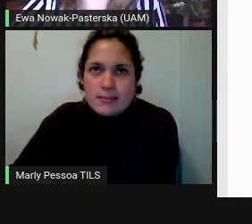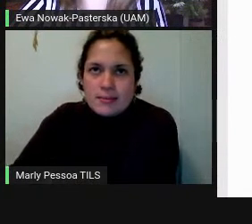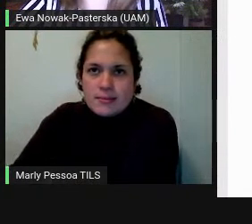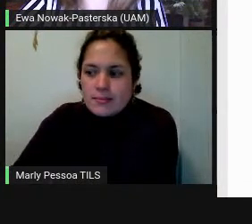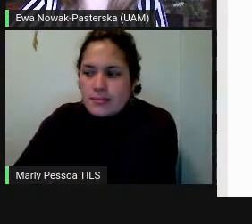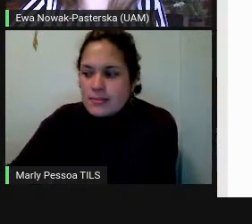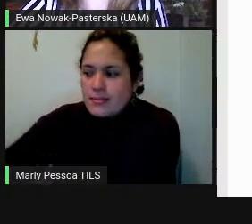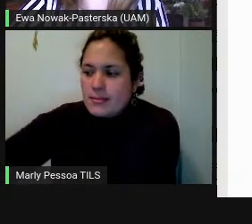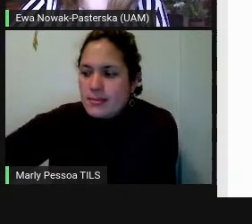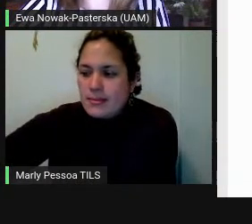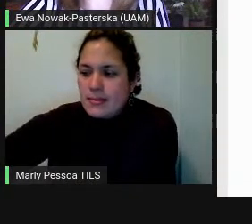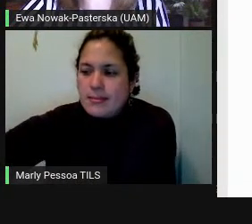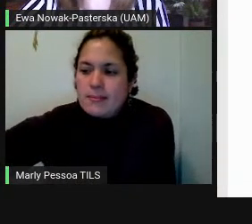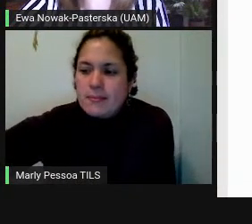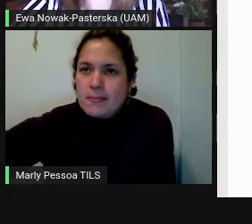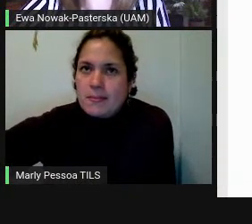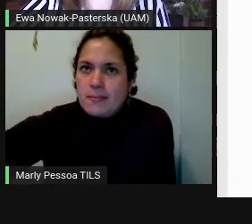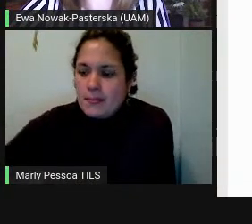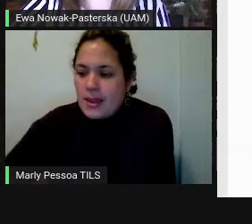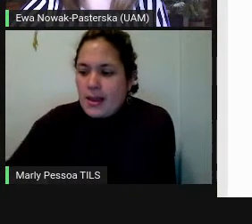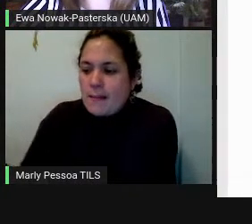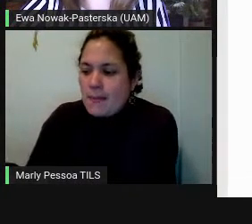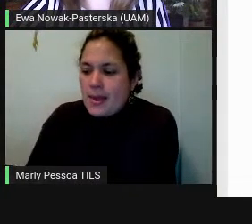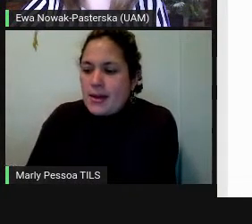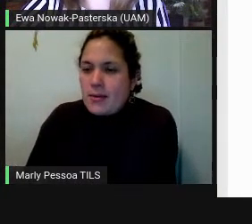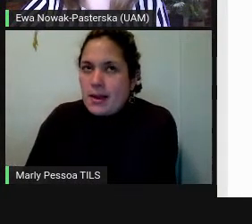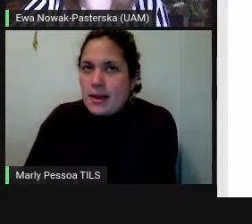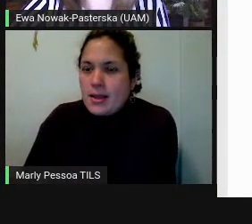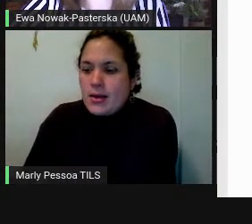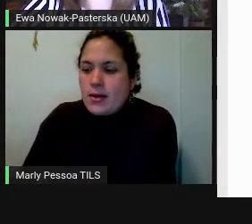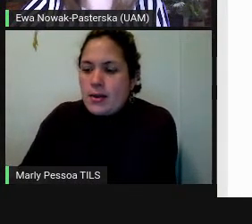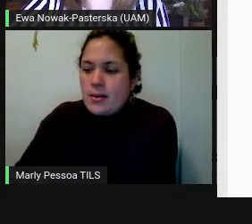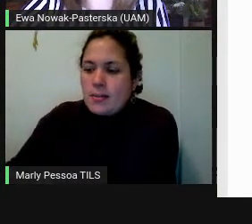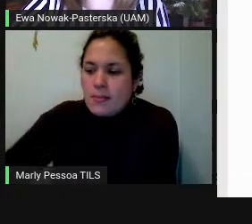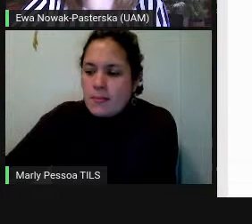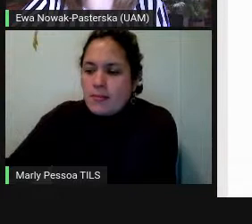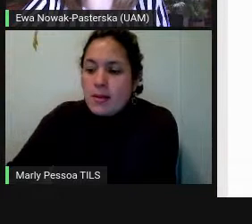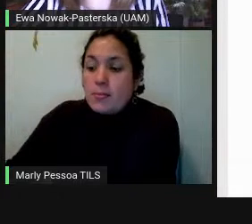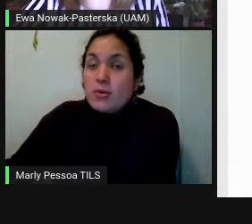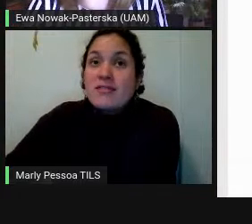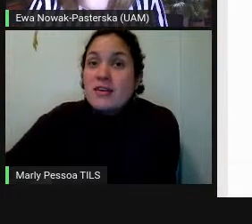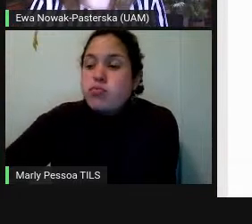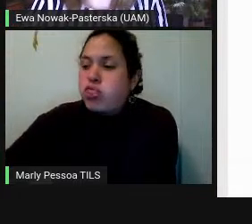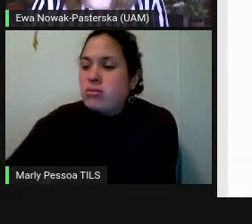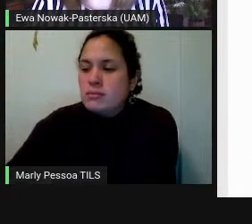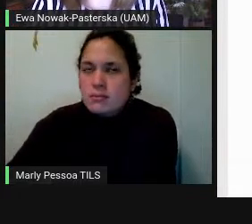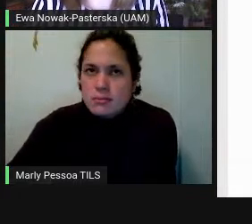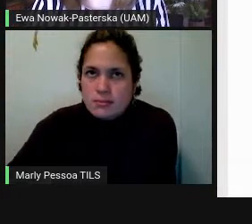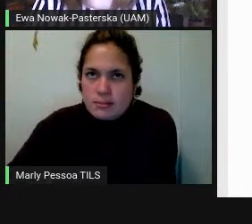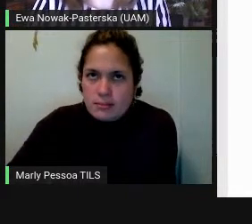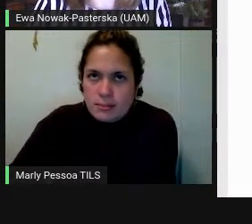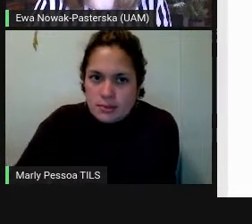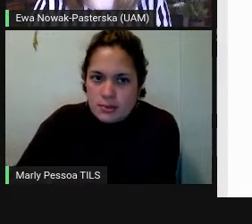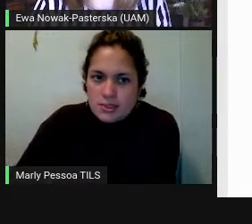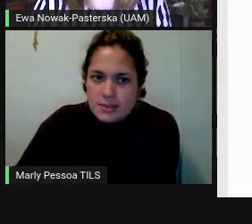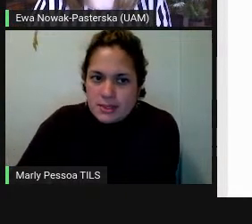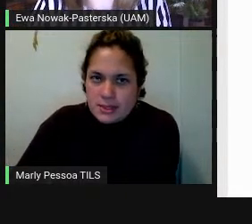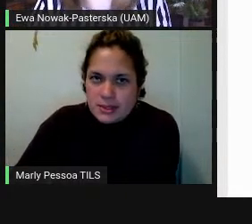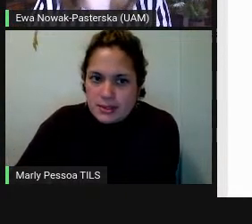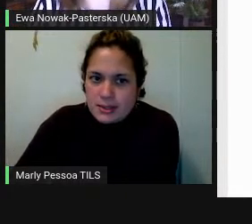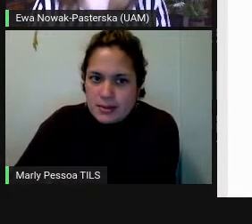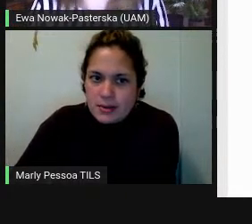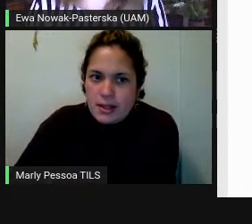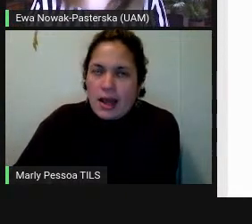Skłodowska, Paderewski, słysząc takie nazwisko, ludzie w świecie postrzegają od razu tę osobę jako Polaka